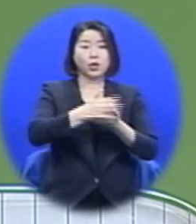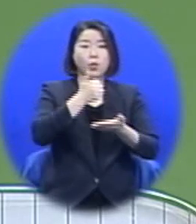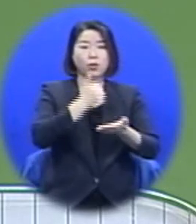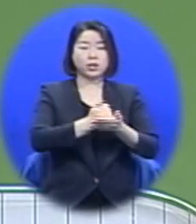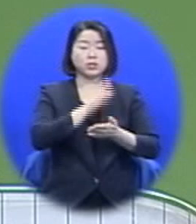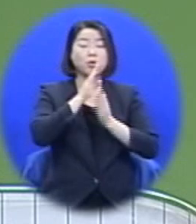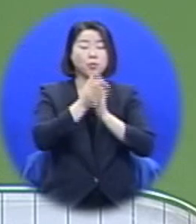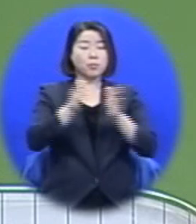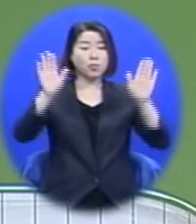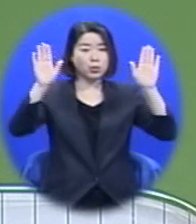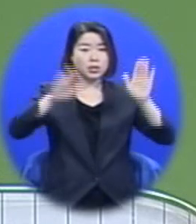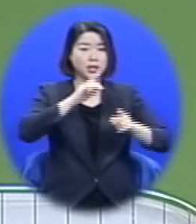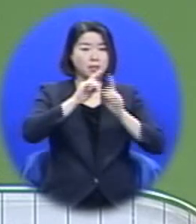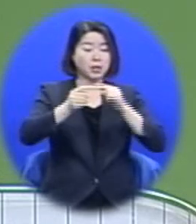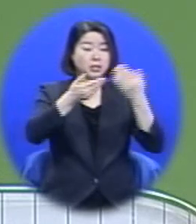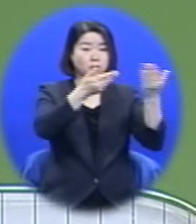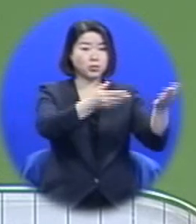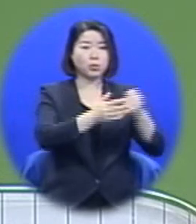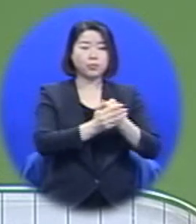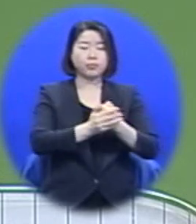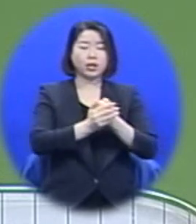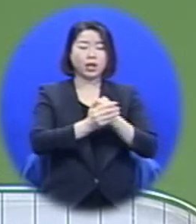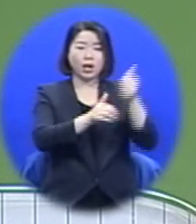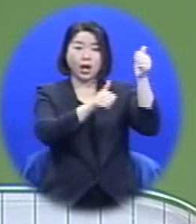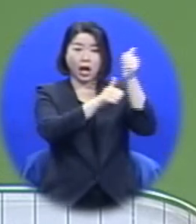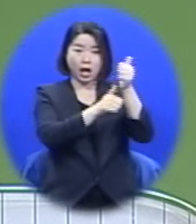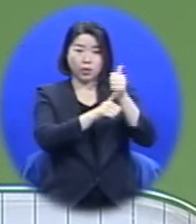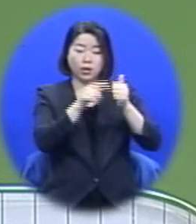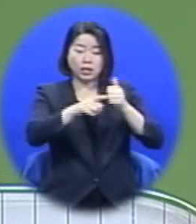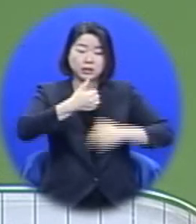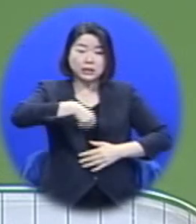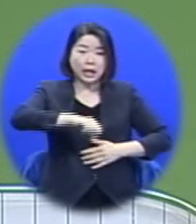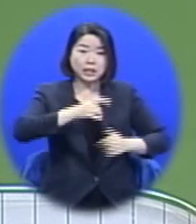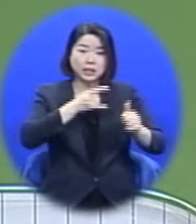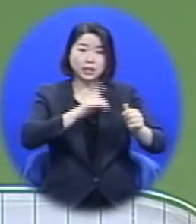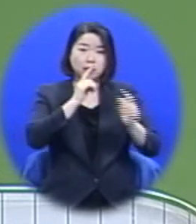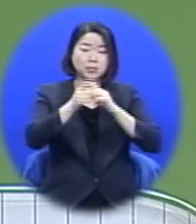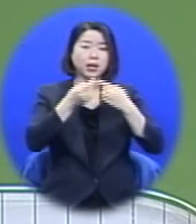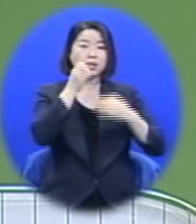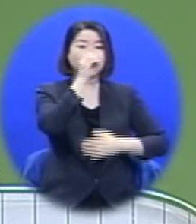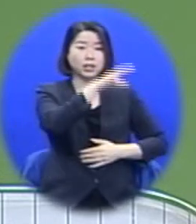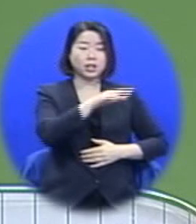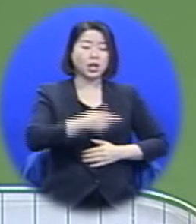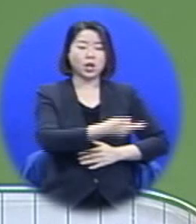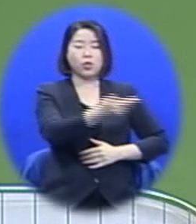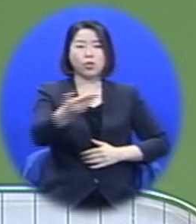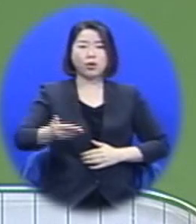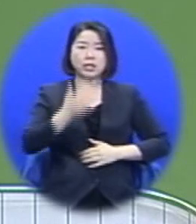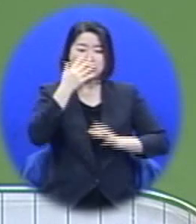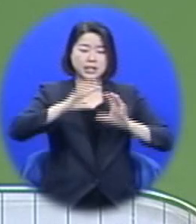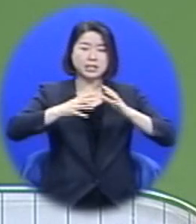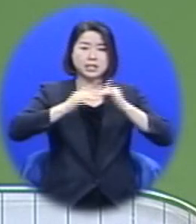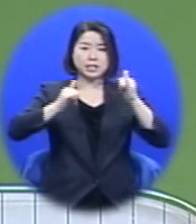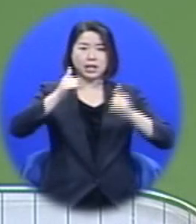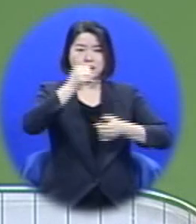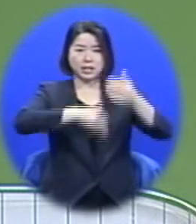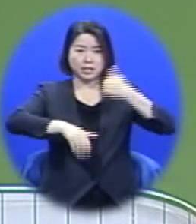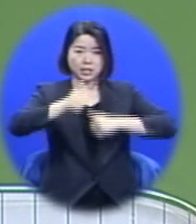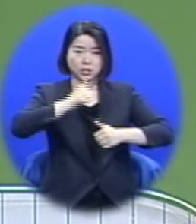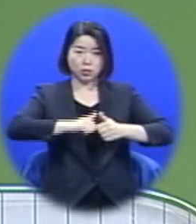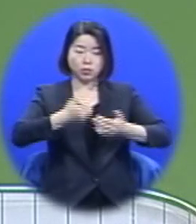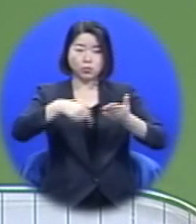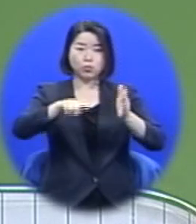말씀하여 이르시되 아론과 그의 아들들에게 말하여 이르기를 너희는 이스라엘 자손을 위하여 이렇게 축복하여